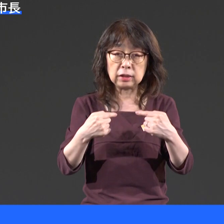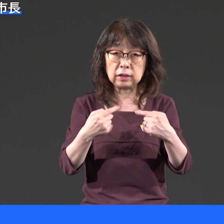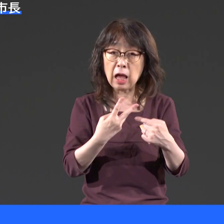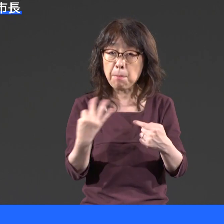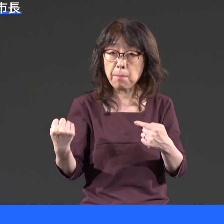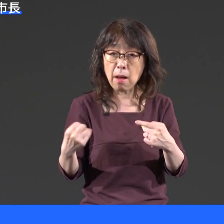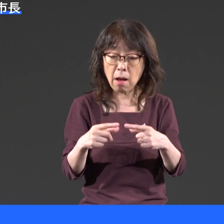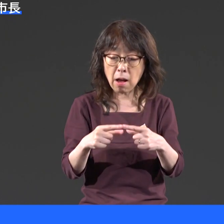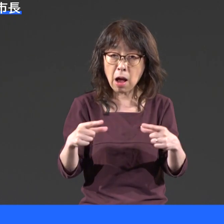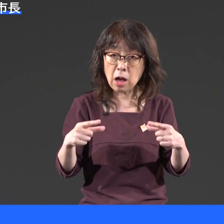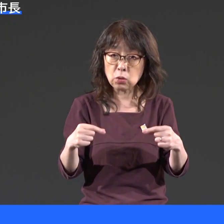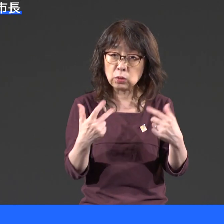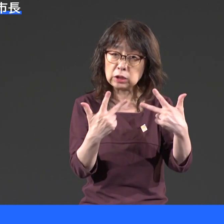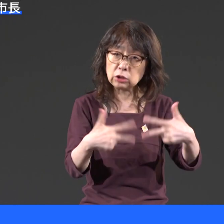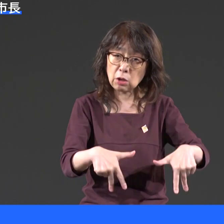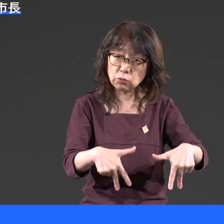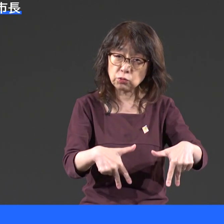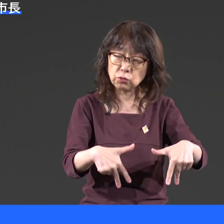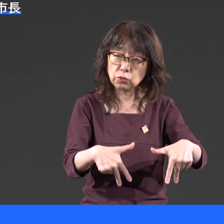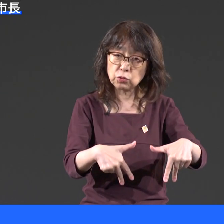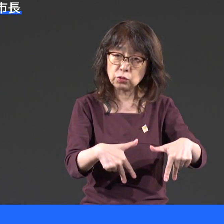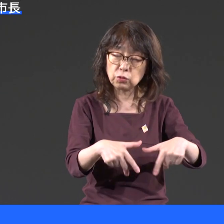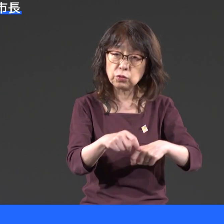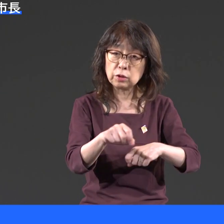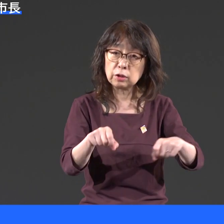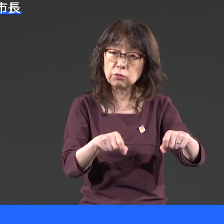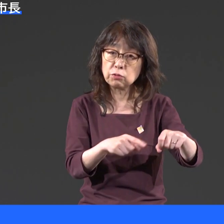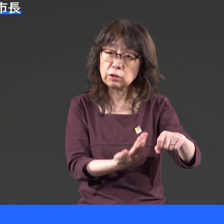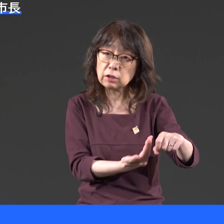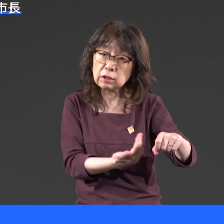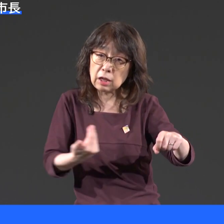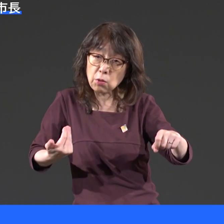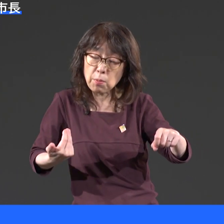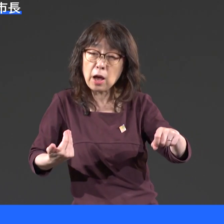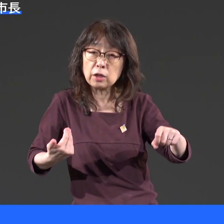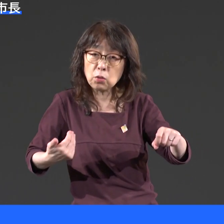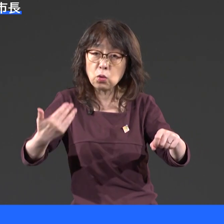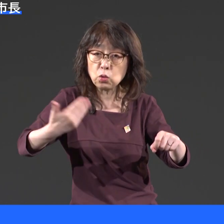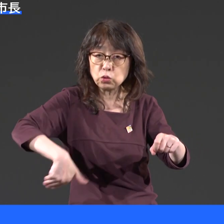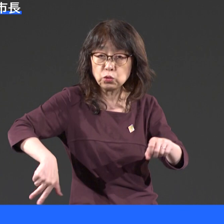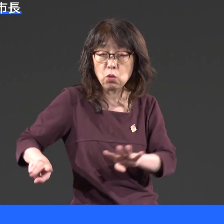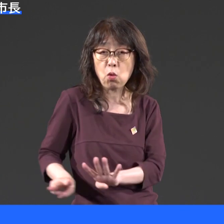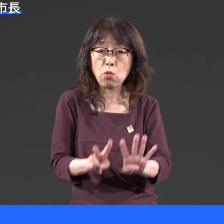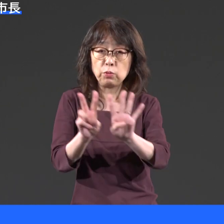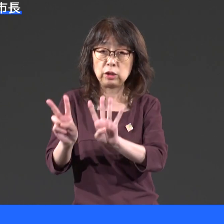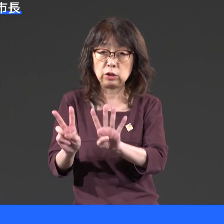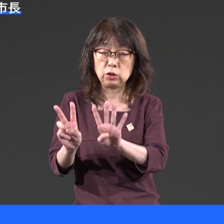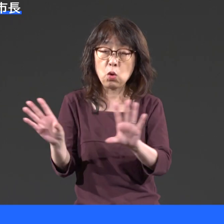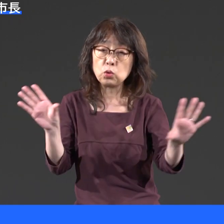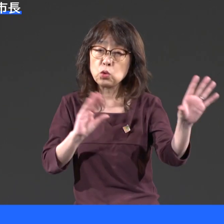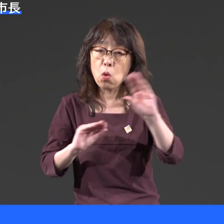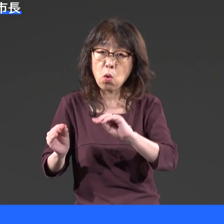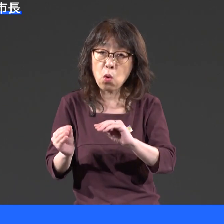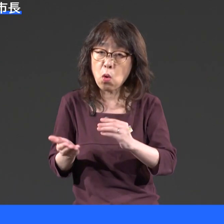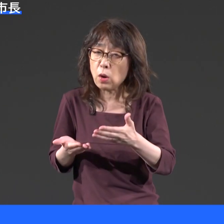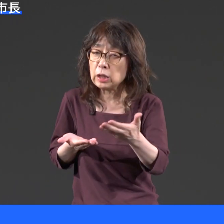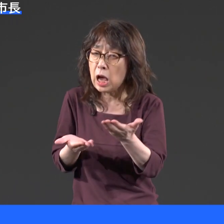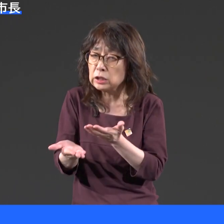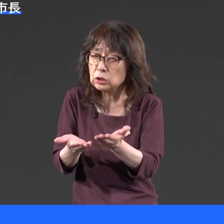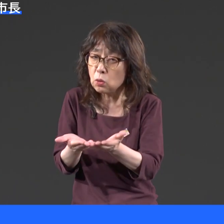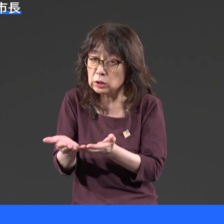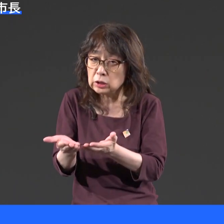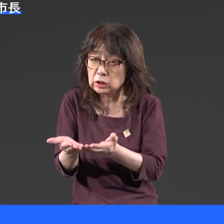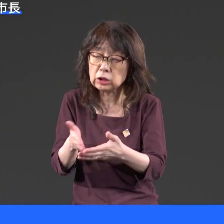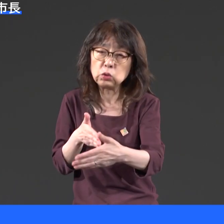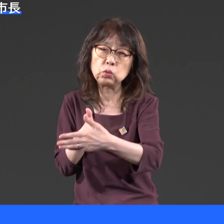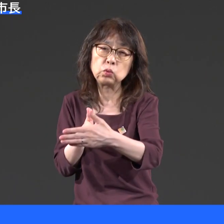のシステムというよりは、まあ、コンビニ交付の、まあ、途中の情報をやり取りするシステム、まあ、ここに不具合があったという